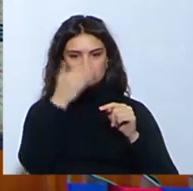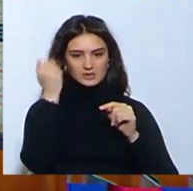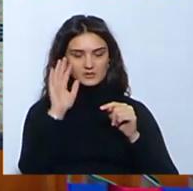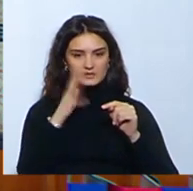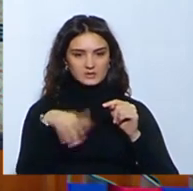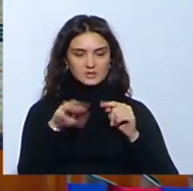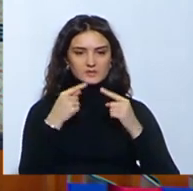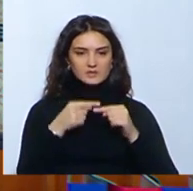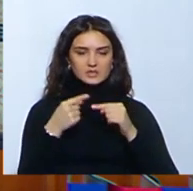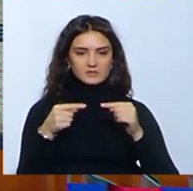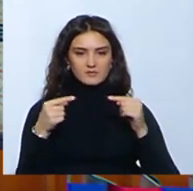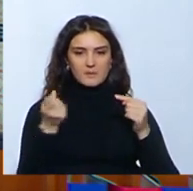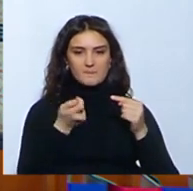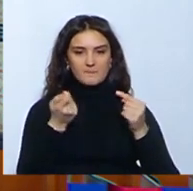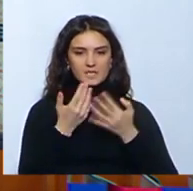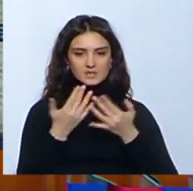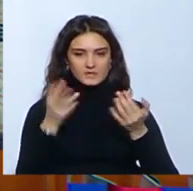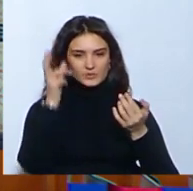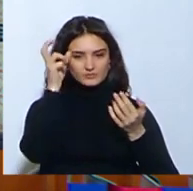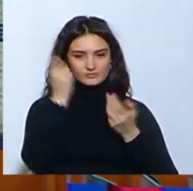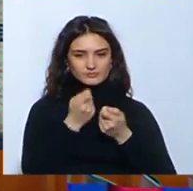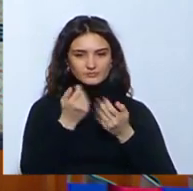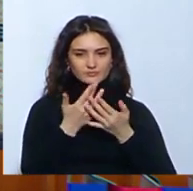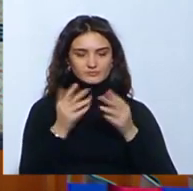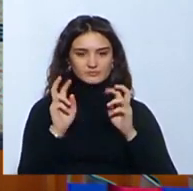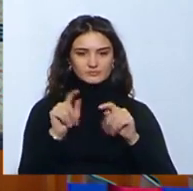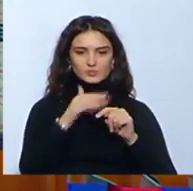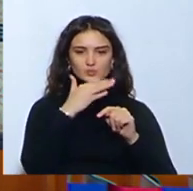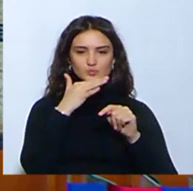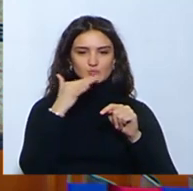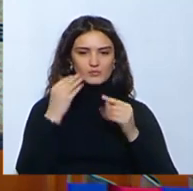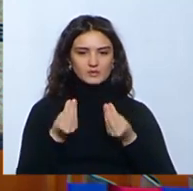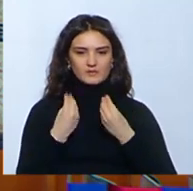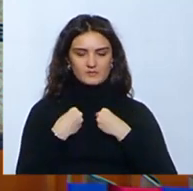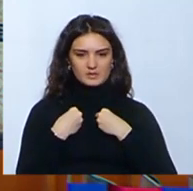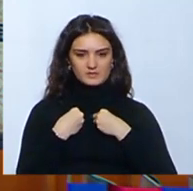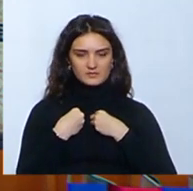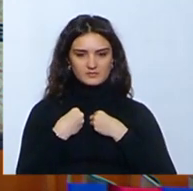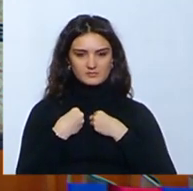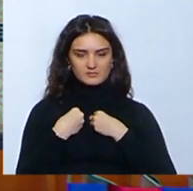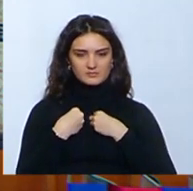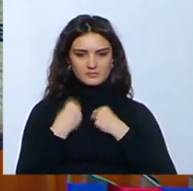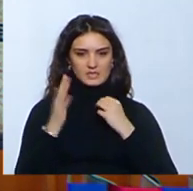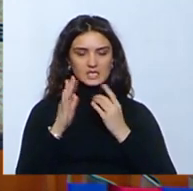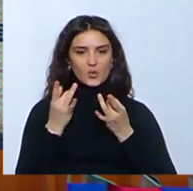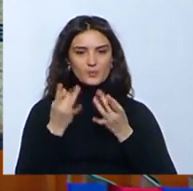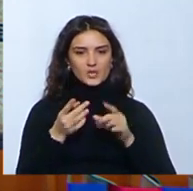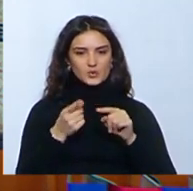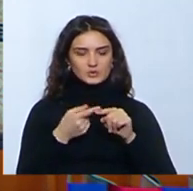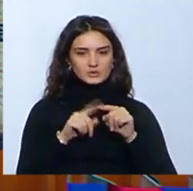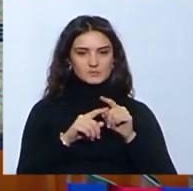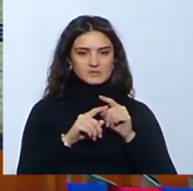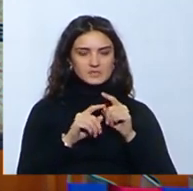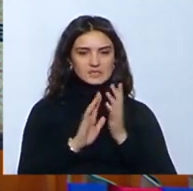დაგავიწყდეთ სხვადასხვა სახის მარცვლეული, რომელიც ძალიან უხვად გვაწვდის არაუბრალოდ